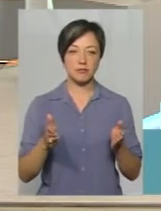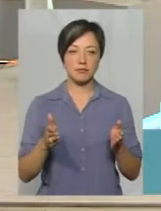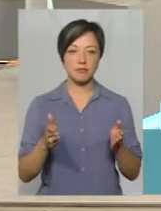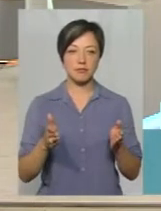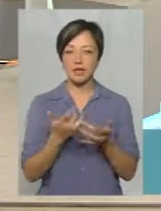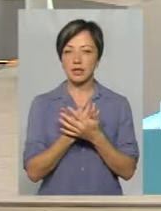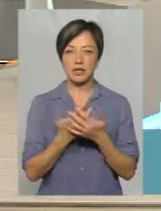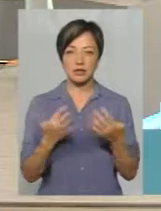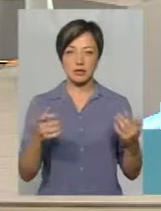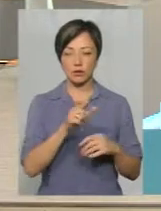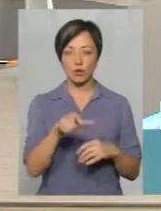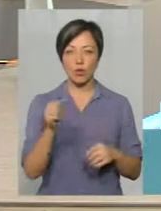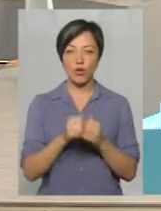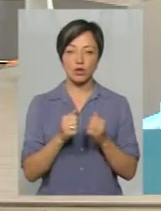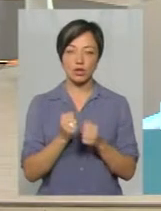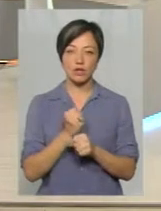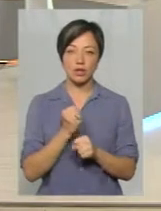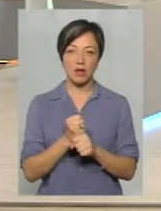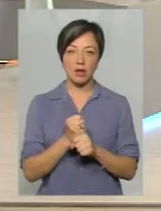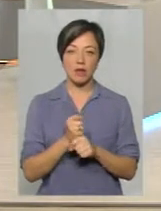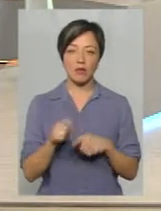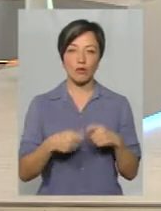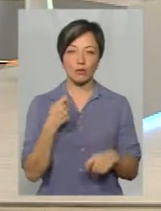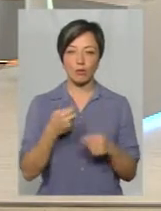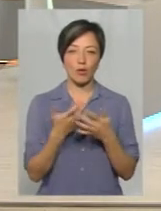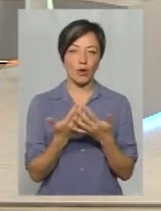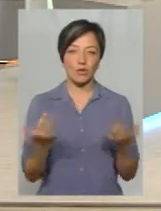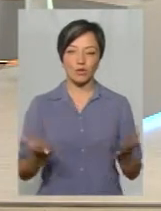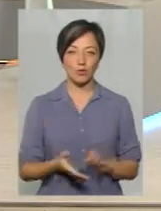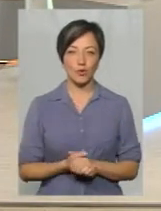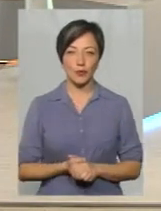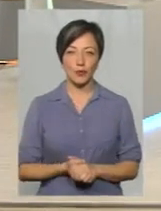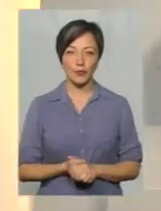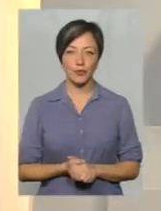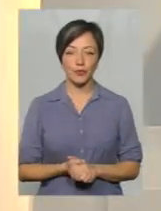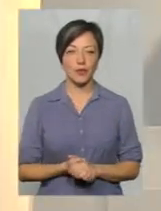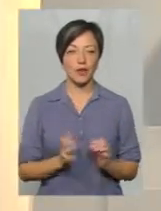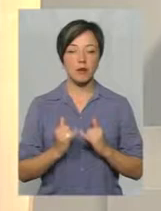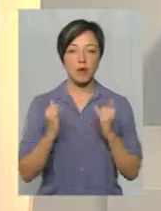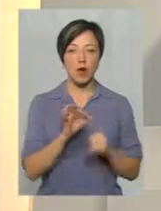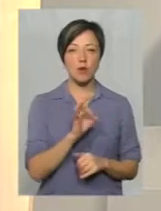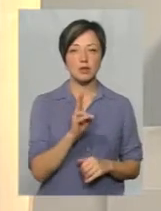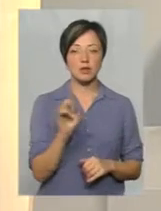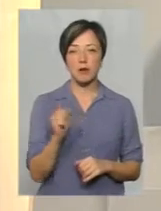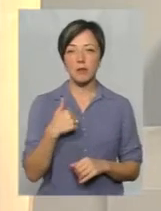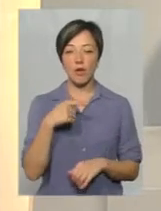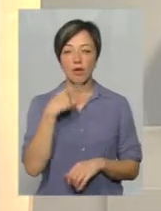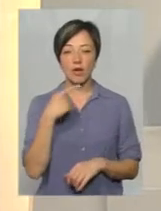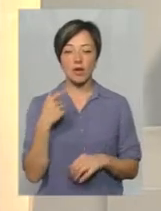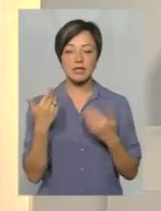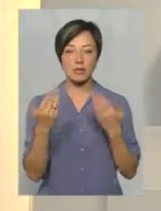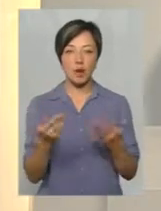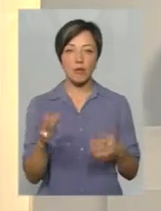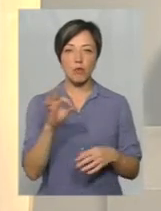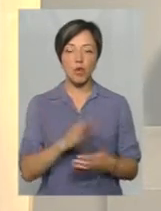Неоднорідна маса людей, тобто кожен чиняє правопорушення по-різному. А пані Оксано, ми з вами говорили про кишкові